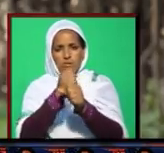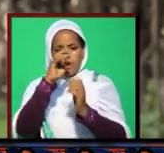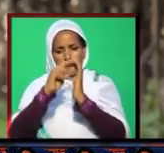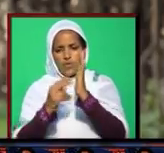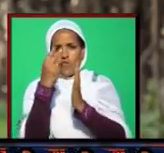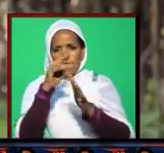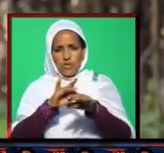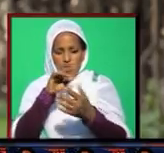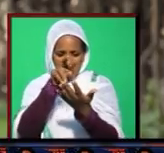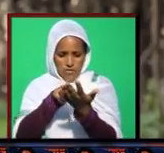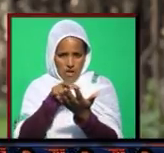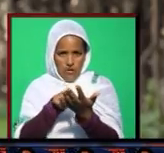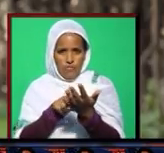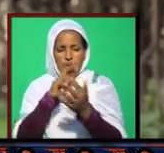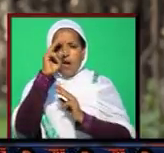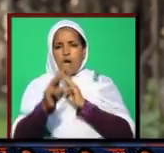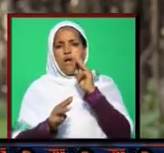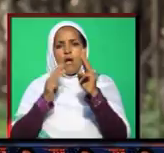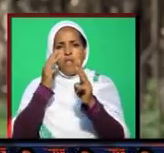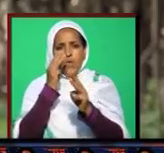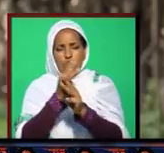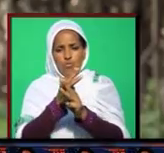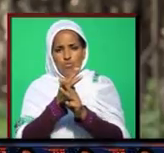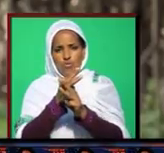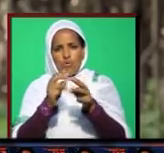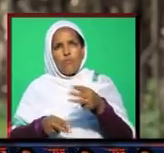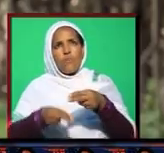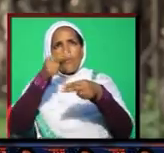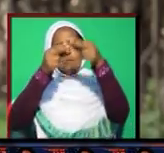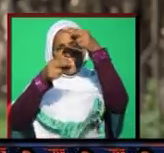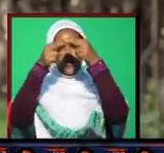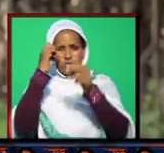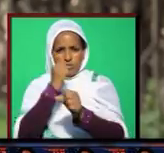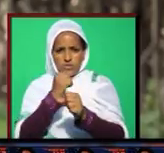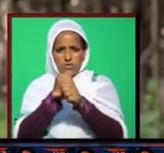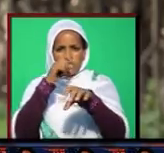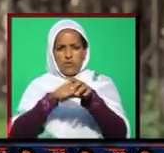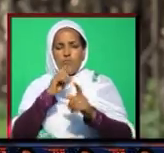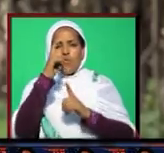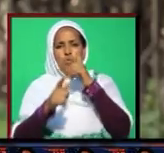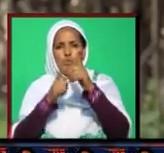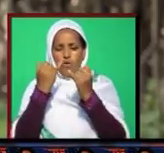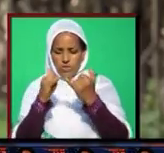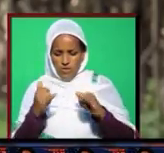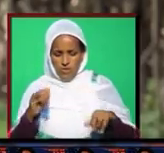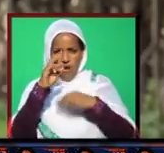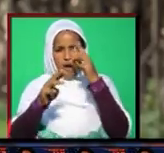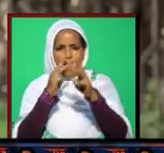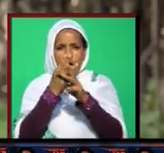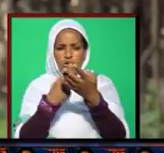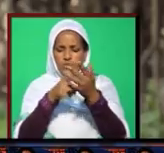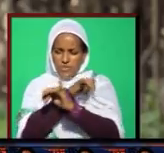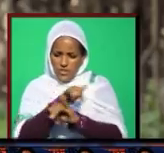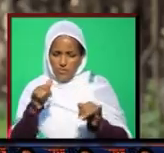የሐዋርያት ሥራ ምዕራፍ 2 ስናነብ ዓለሙ በባቢሎን ህንፃው ሲሰራ በዚያ ዘመን በቋንቋ ተከፋፍለው